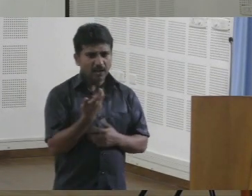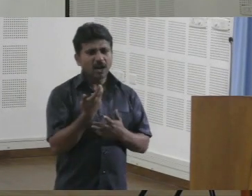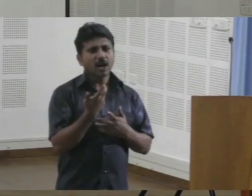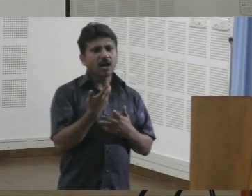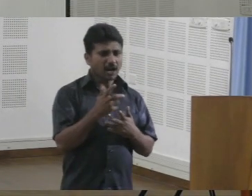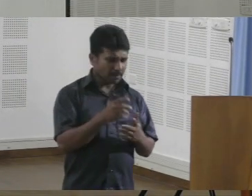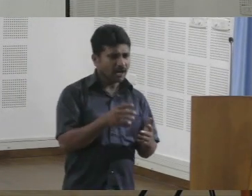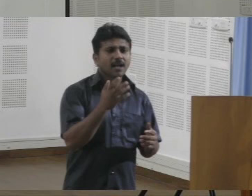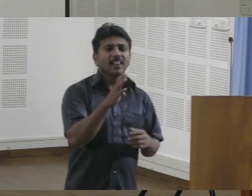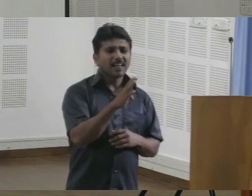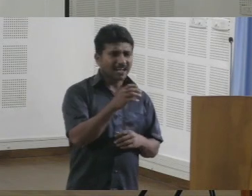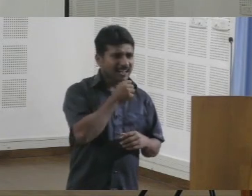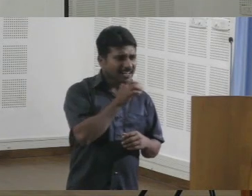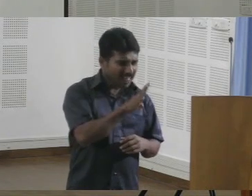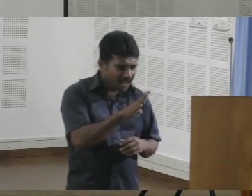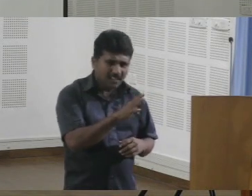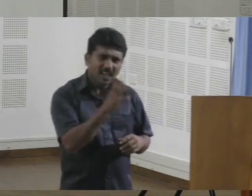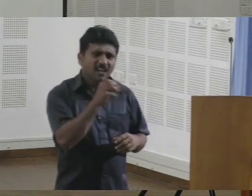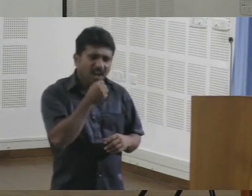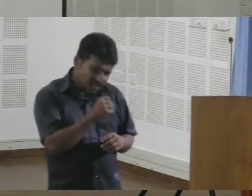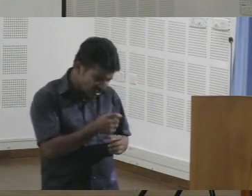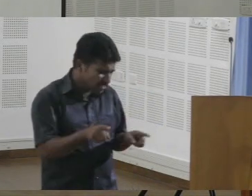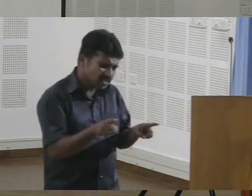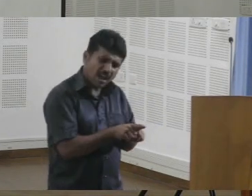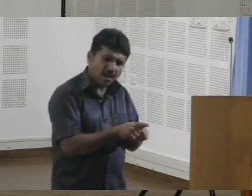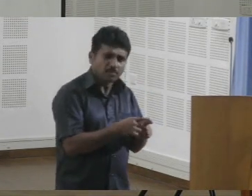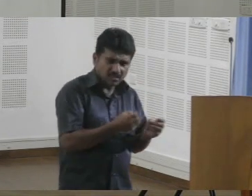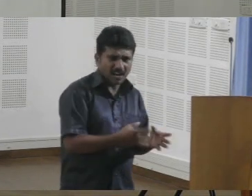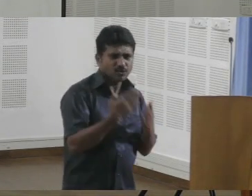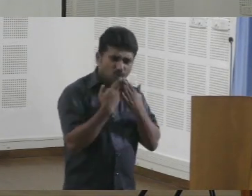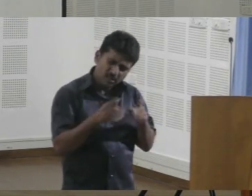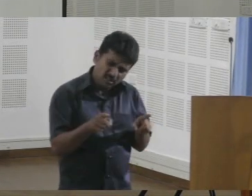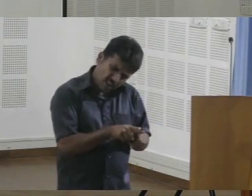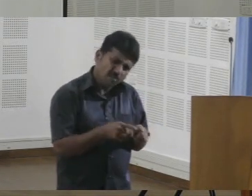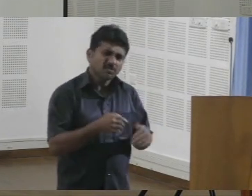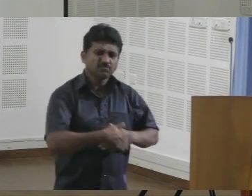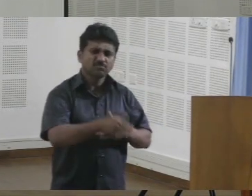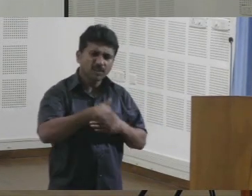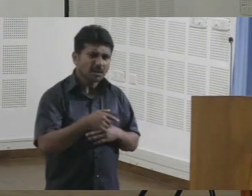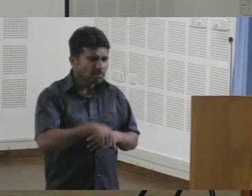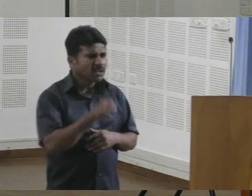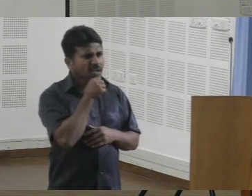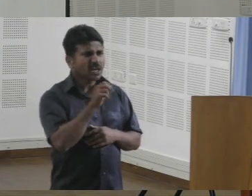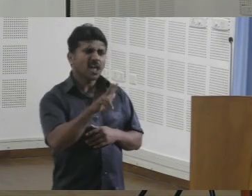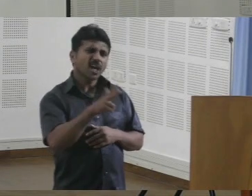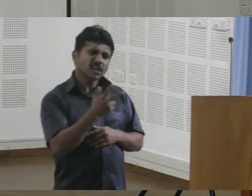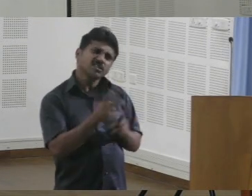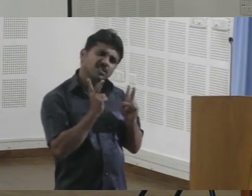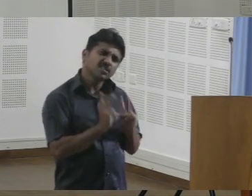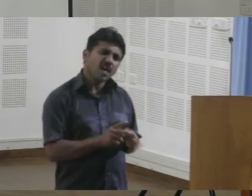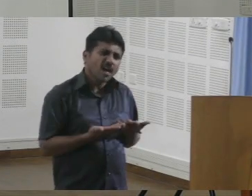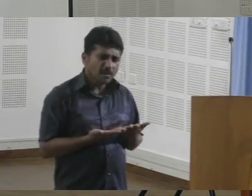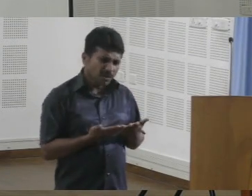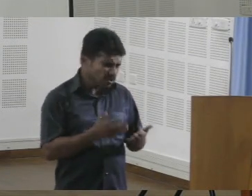മുതൽ തുടങ്ങിയിട്ട് 8 വയസ്സായിട്ടും അതേ ആക്ടിവിറ്റീസിൽ തന്നെയാണ് അവൻ സ്കൂളിൽ ചെയ്തുകൊണ്ടിരുന്നത്. അപ്പോൾ ഞാൻ പറഞ്ഞു, ഇപ്പോൾ 8 വയസ്സായി, ഇനി